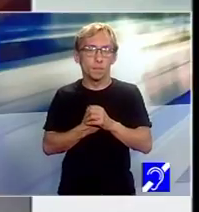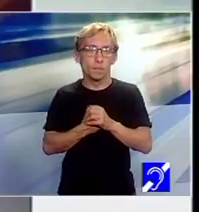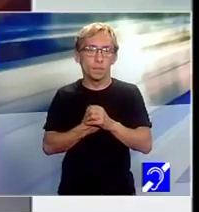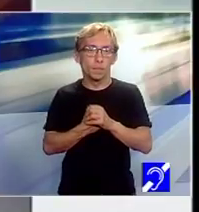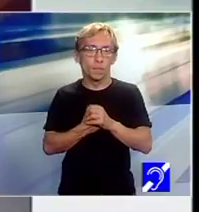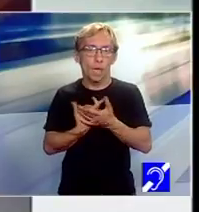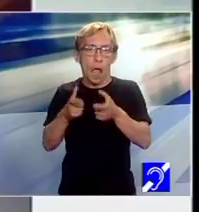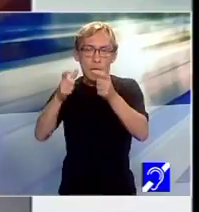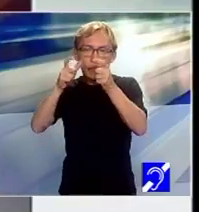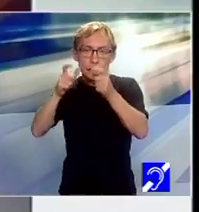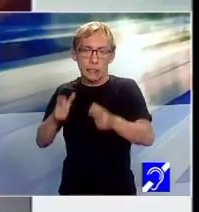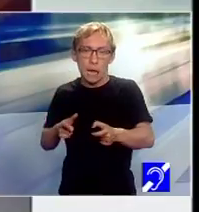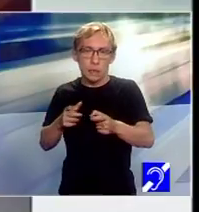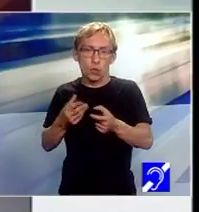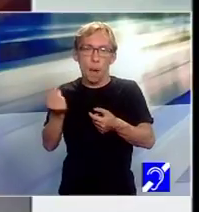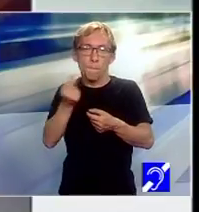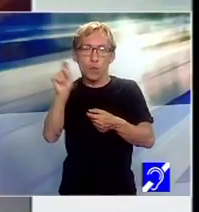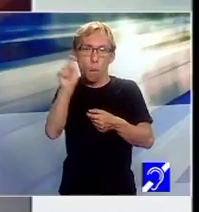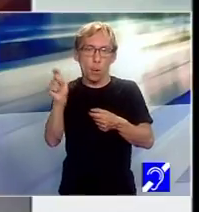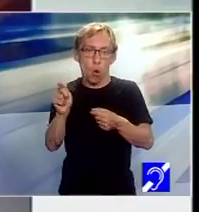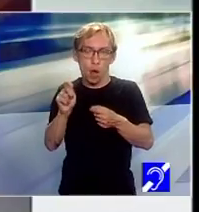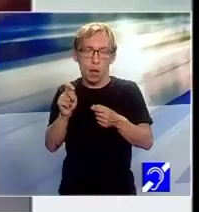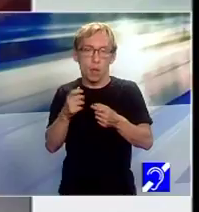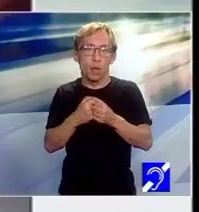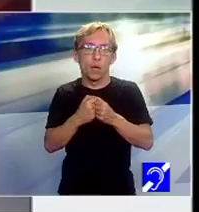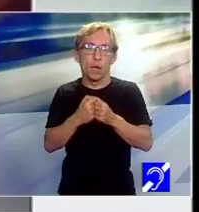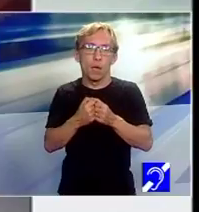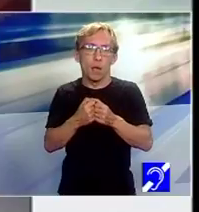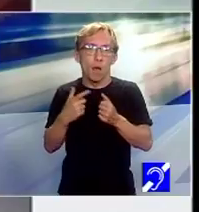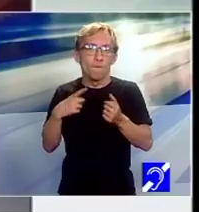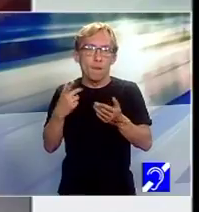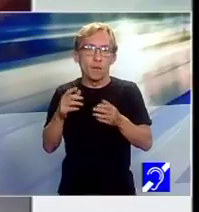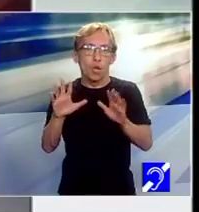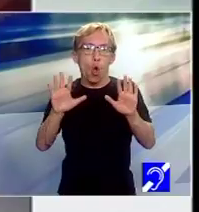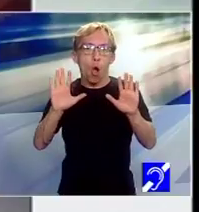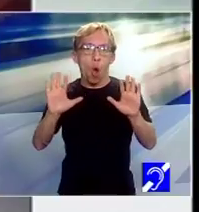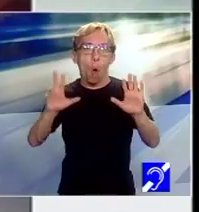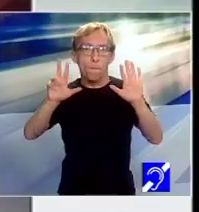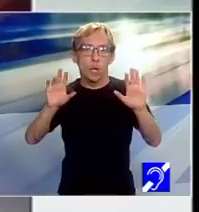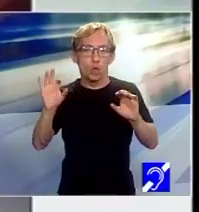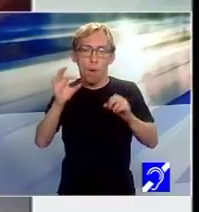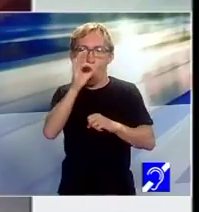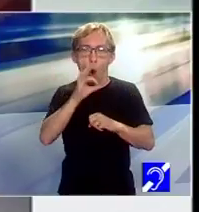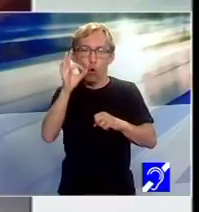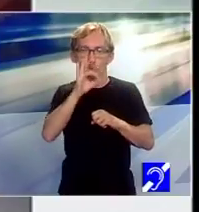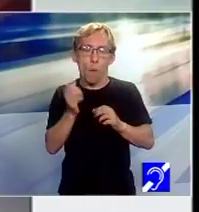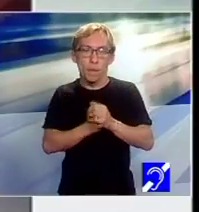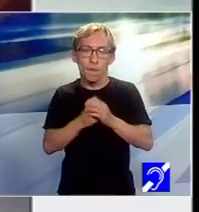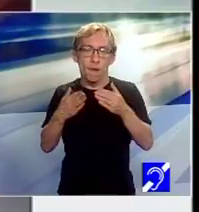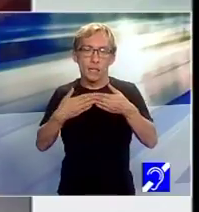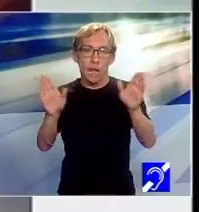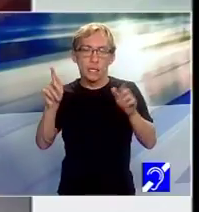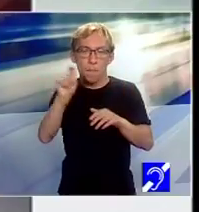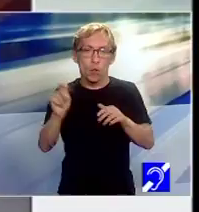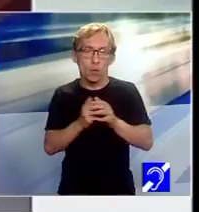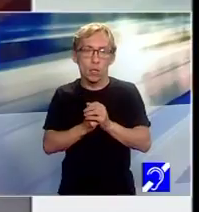sesiunea de depunere a proiectelor va fi deschisă în data de 18 octombrie. Eu sper că până la finalul